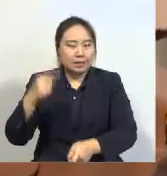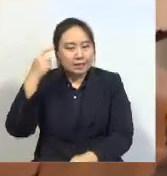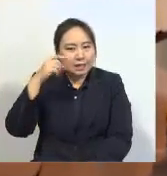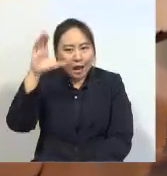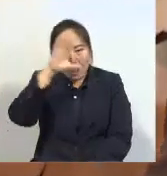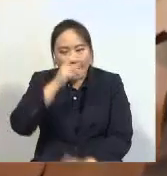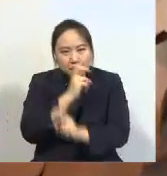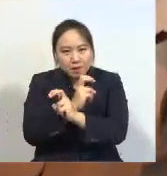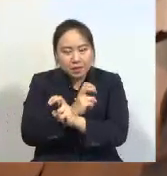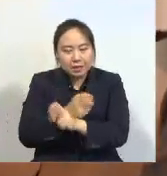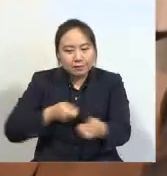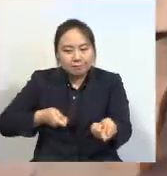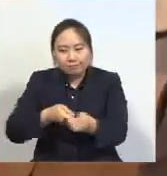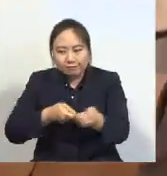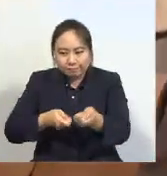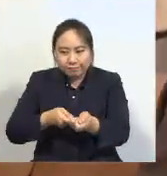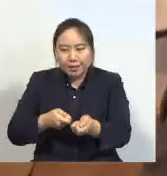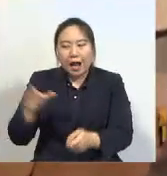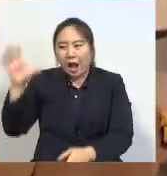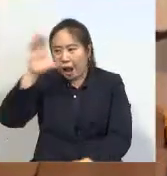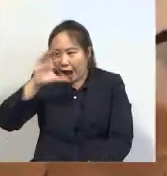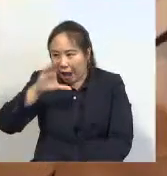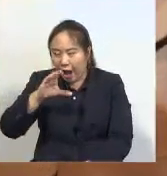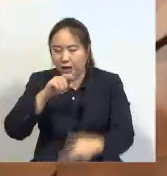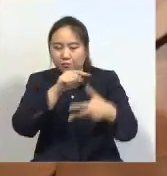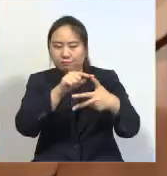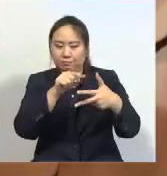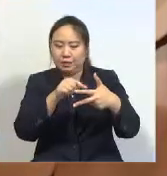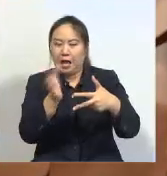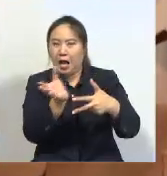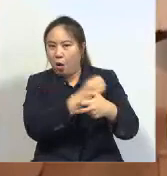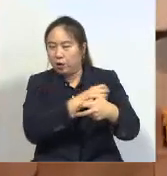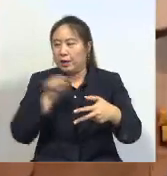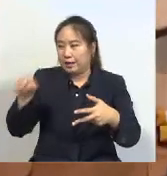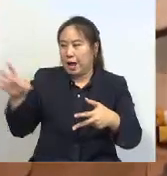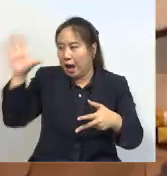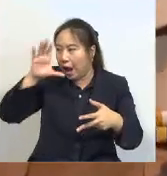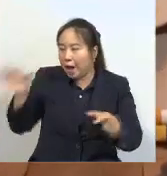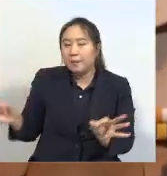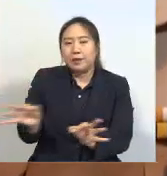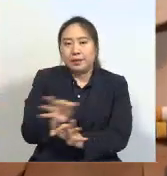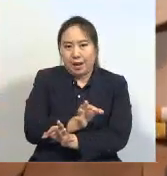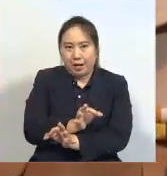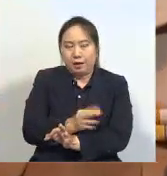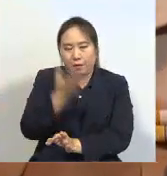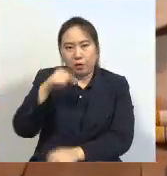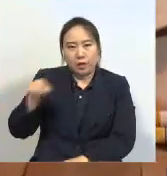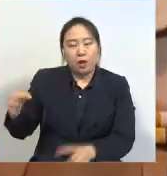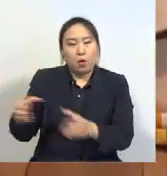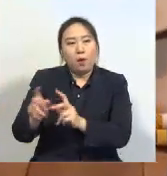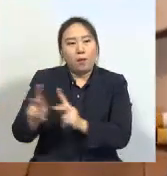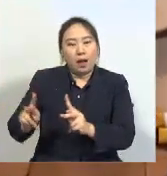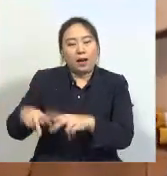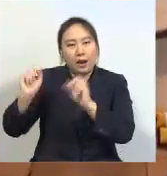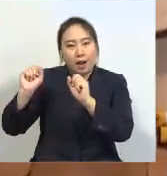แทนสารเคมี2ชนิดที่ทางที่ประชุมคณะกรรมการวัตถุอันตร